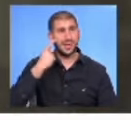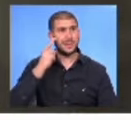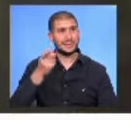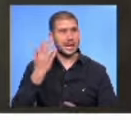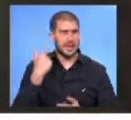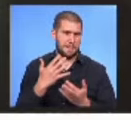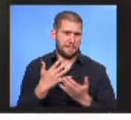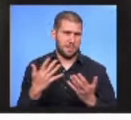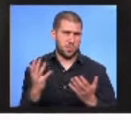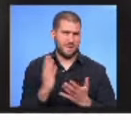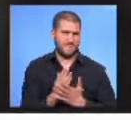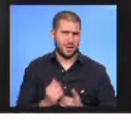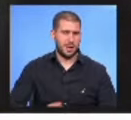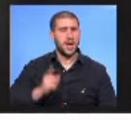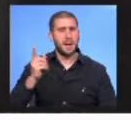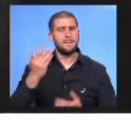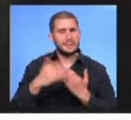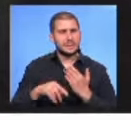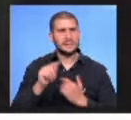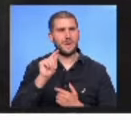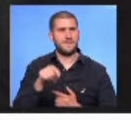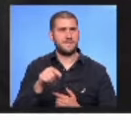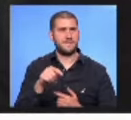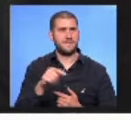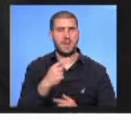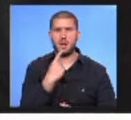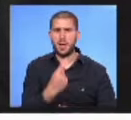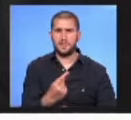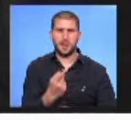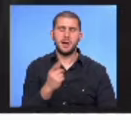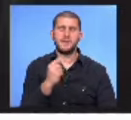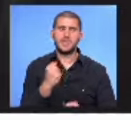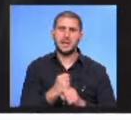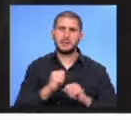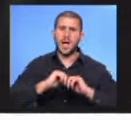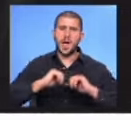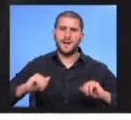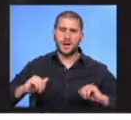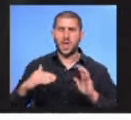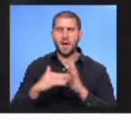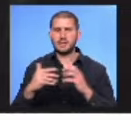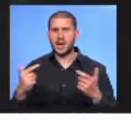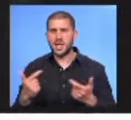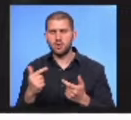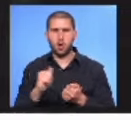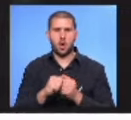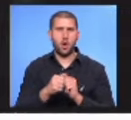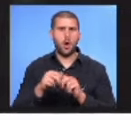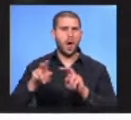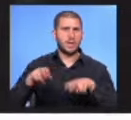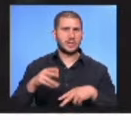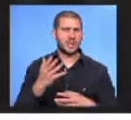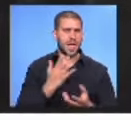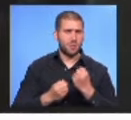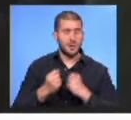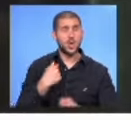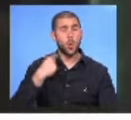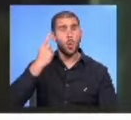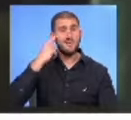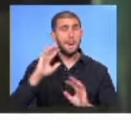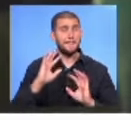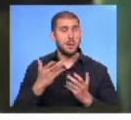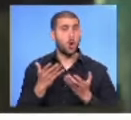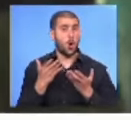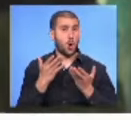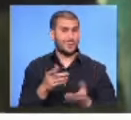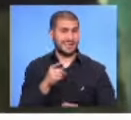ברור, שהיא בסוף תגיע לאמירה הזאת ותעשה הפרדה בין הפסקת אש לבין החזרת החטופים. אני חושב שמה שעוזר לדבר